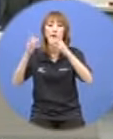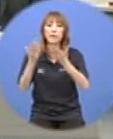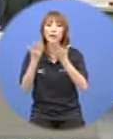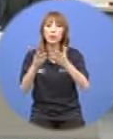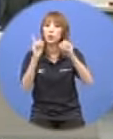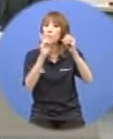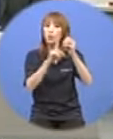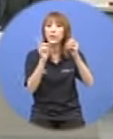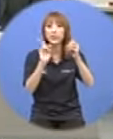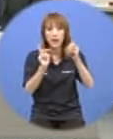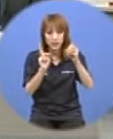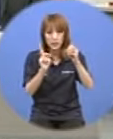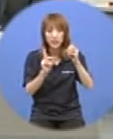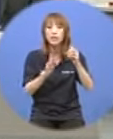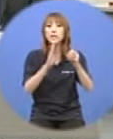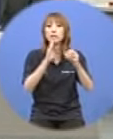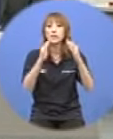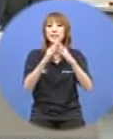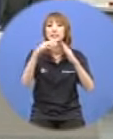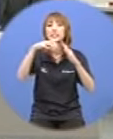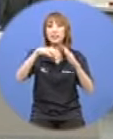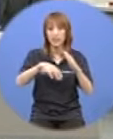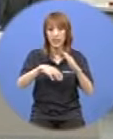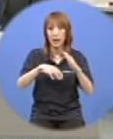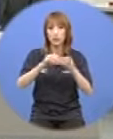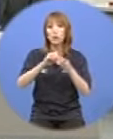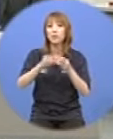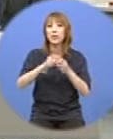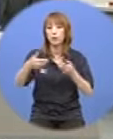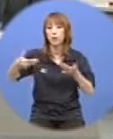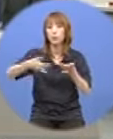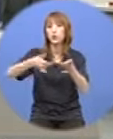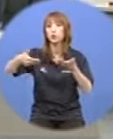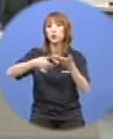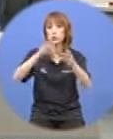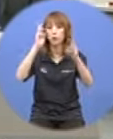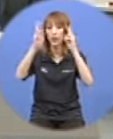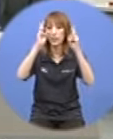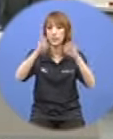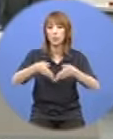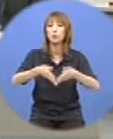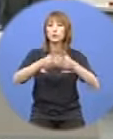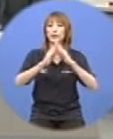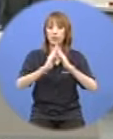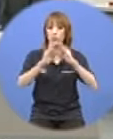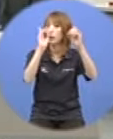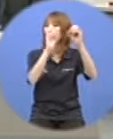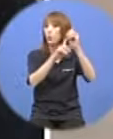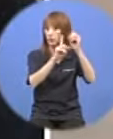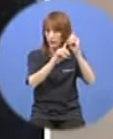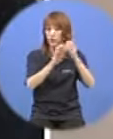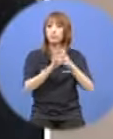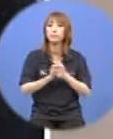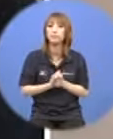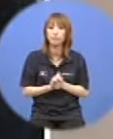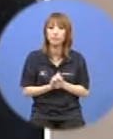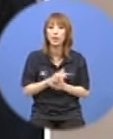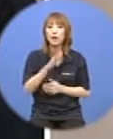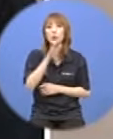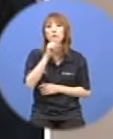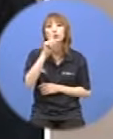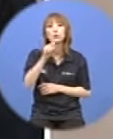はその実家のみかんの輸出会社を作ろうというのが目的でして、で